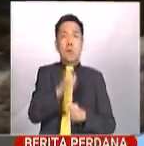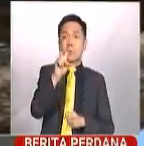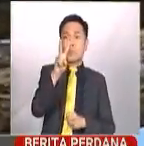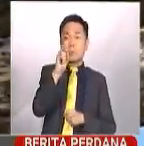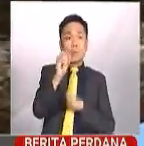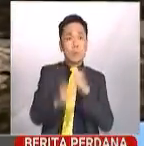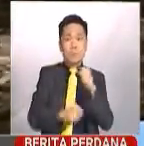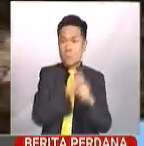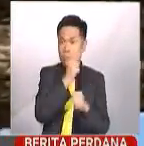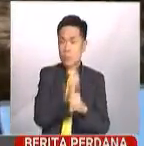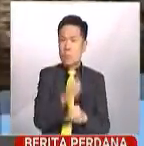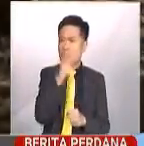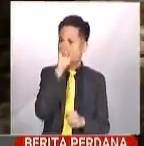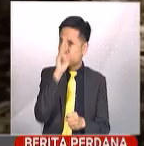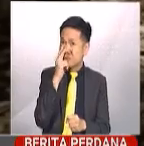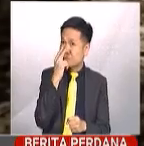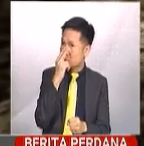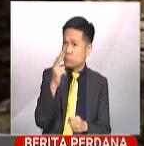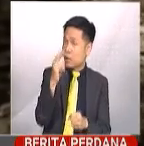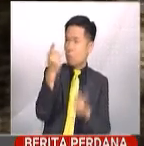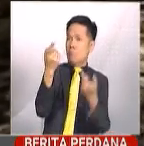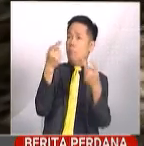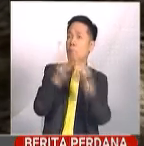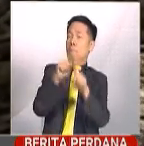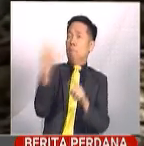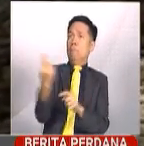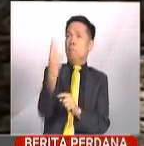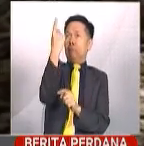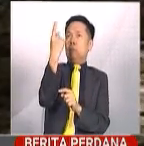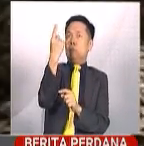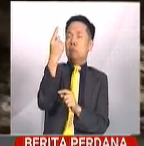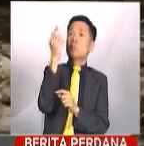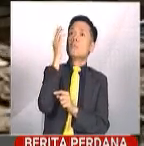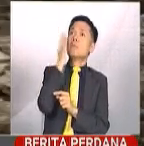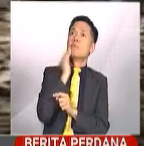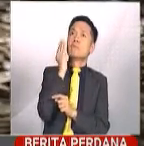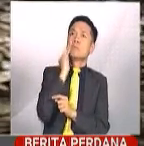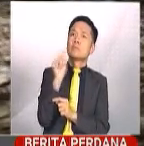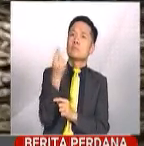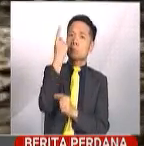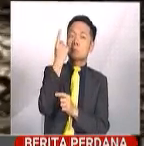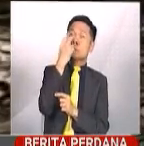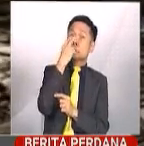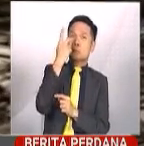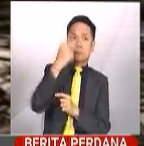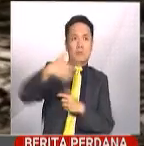pernah melihat kejadian seumpama ini berlaku dan ia merupakan pengalaman pertamanya.